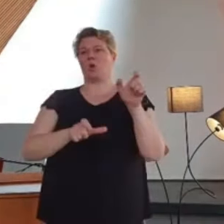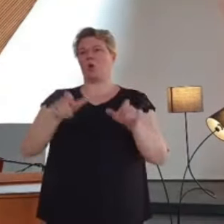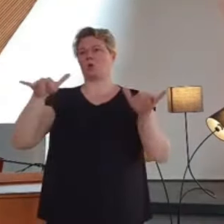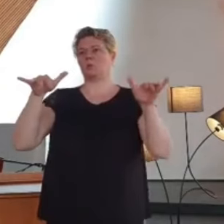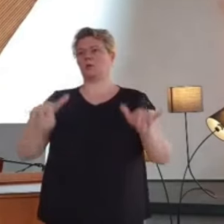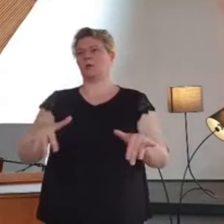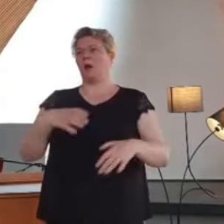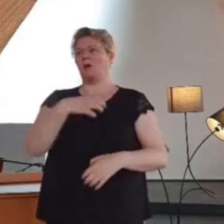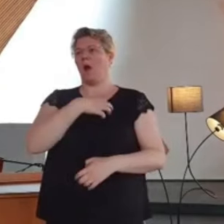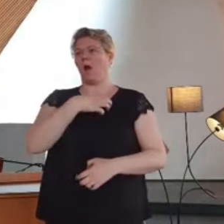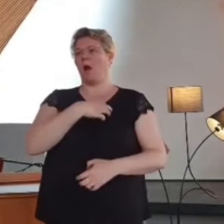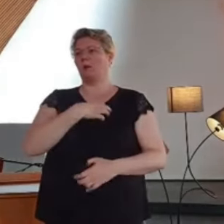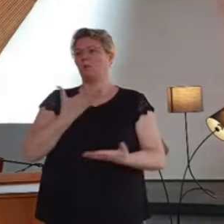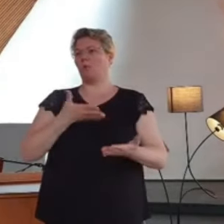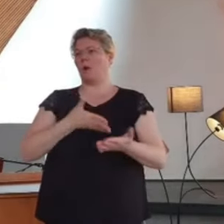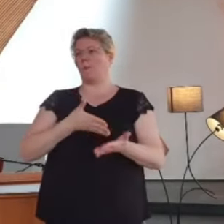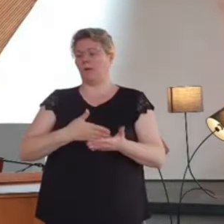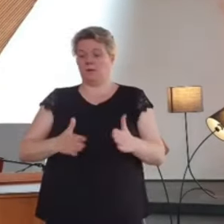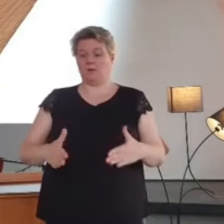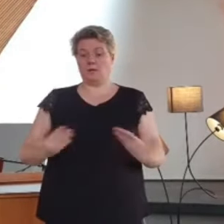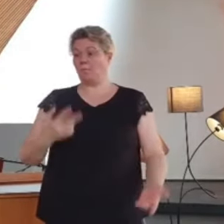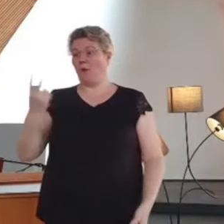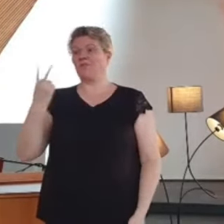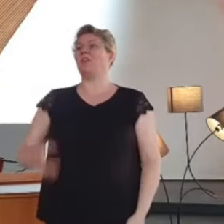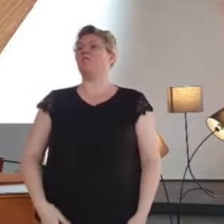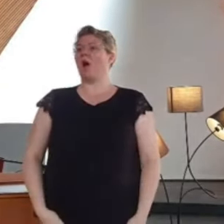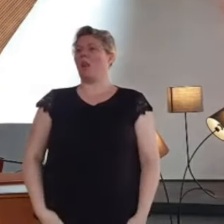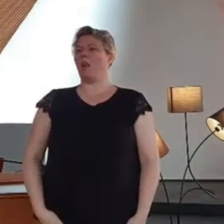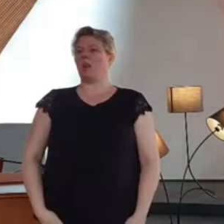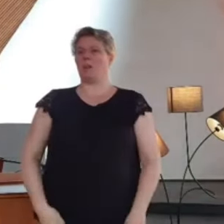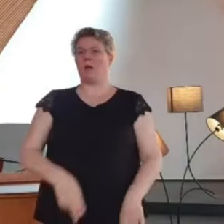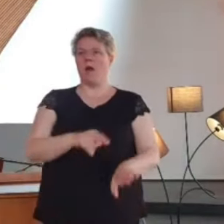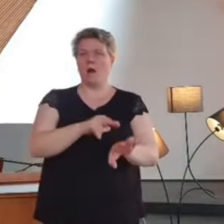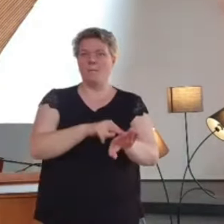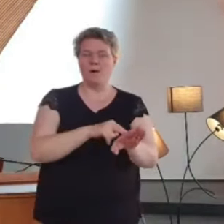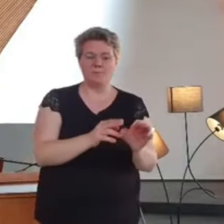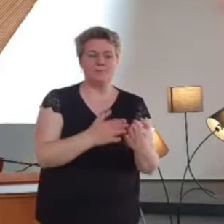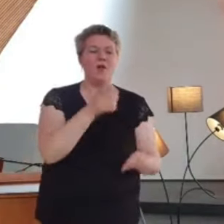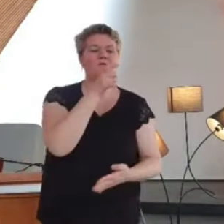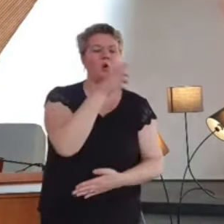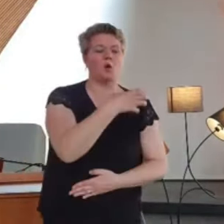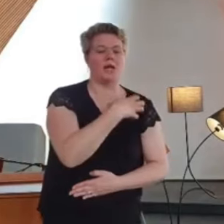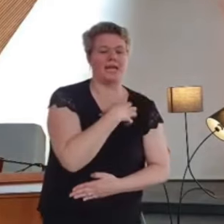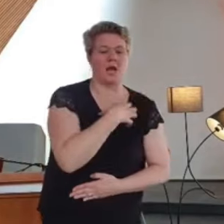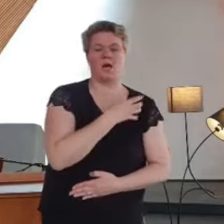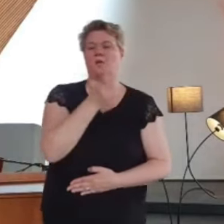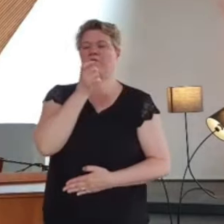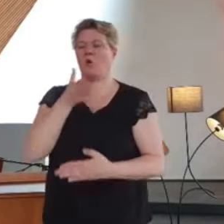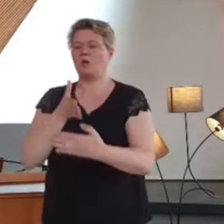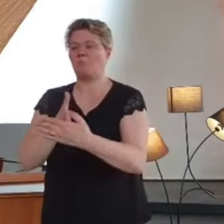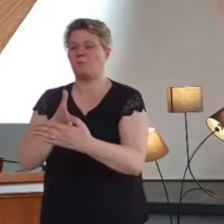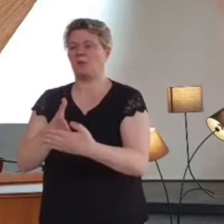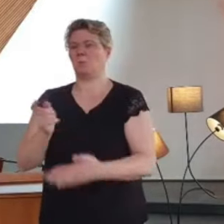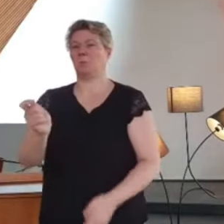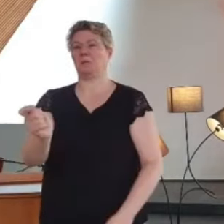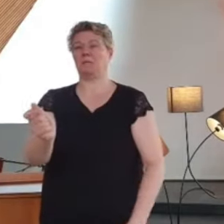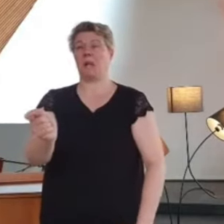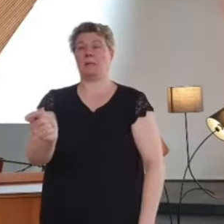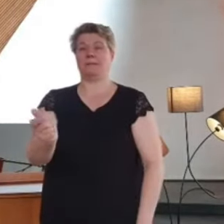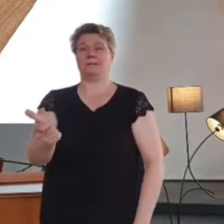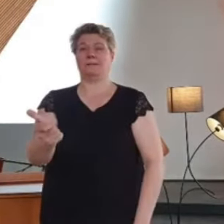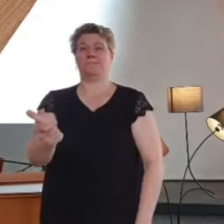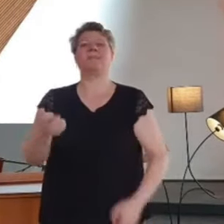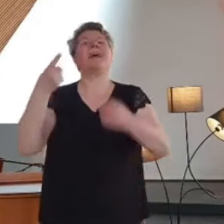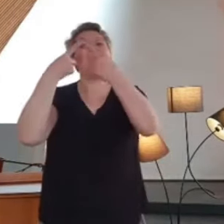Jesus mit Krankheiten und Behinderungen. Wenn wir aber in die Bibel gucken, finden wir diese beiden Worte eher selten. Wir finden